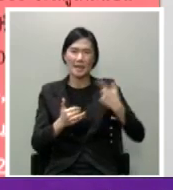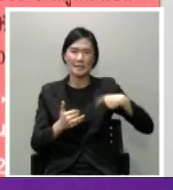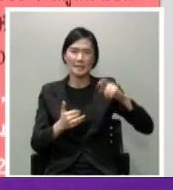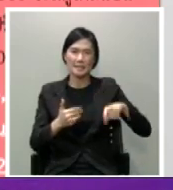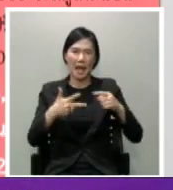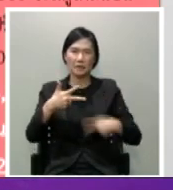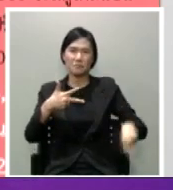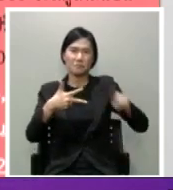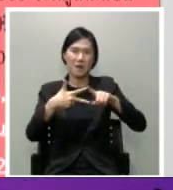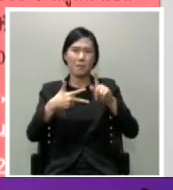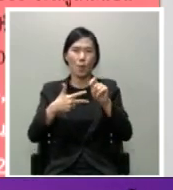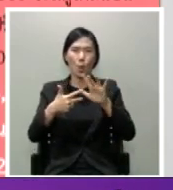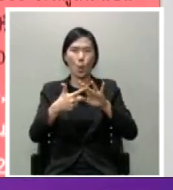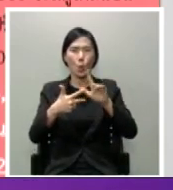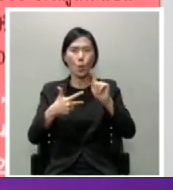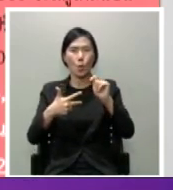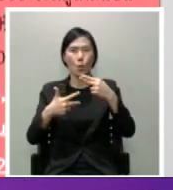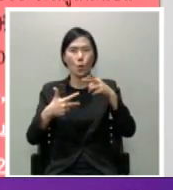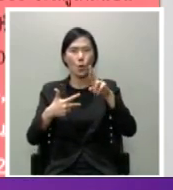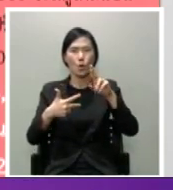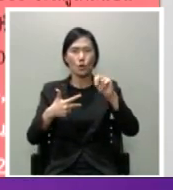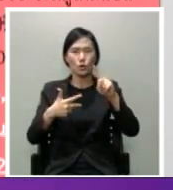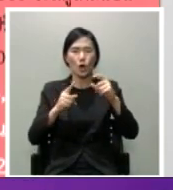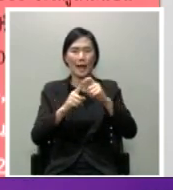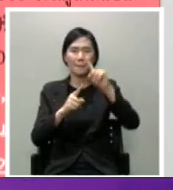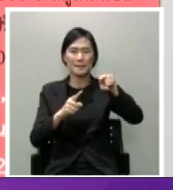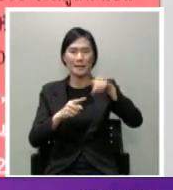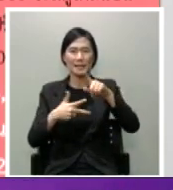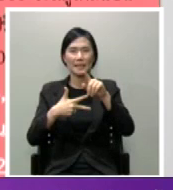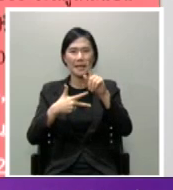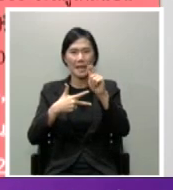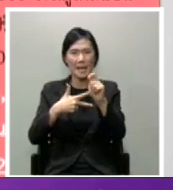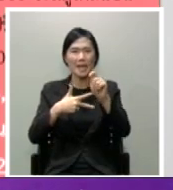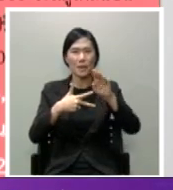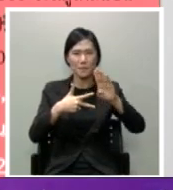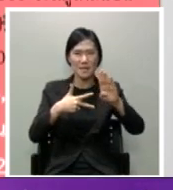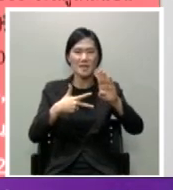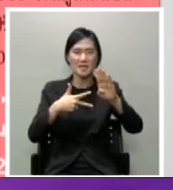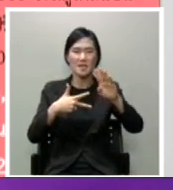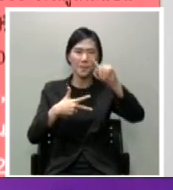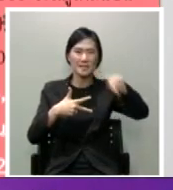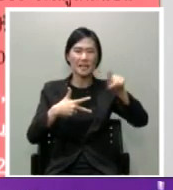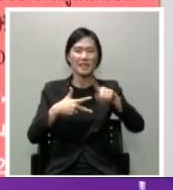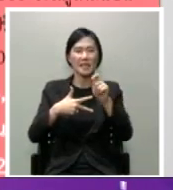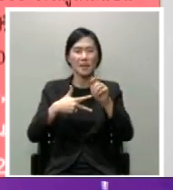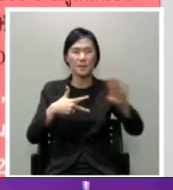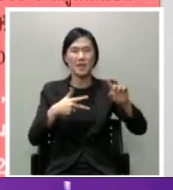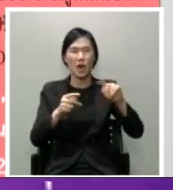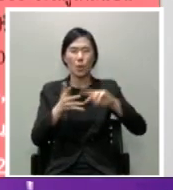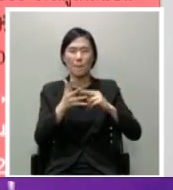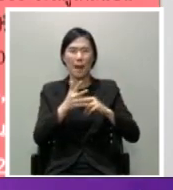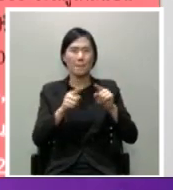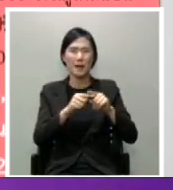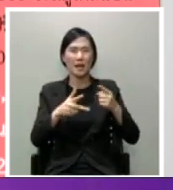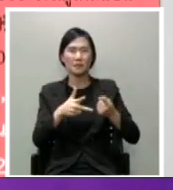รอุทธรณ์ที่เรียกกันว่า AB Appellate Bodyเป็นองค์กรสุดท้